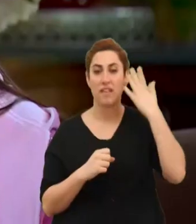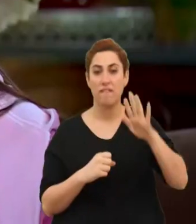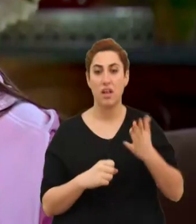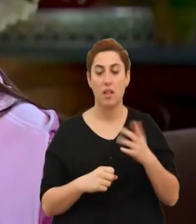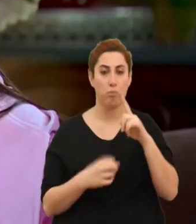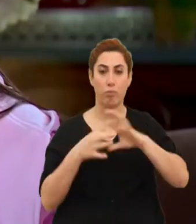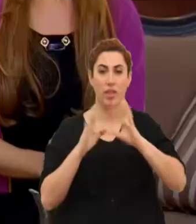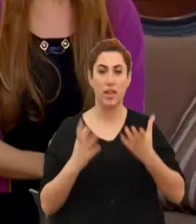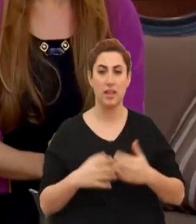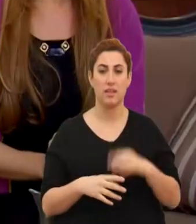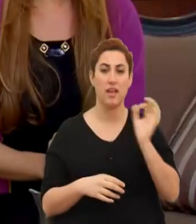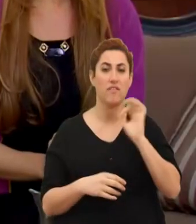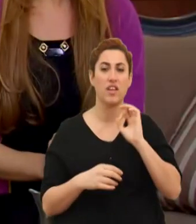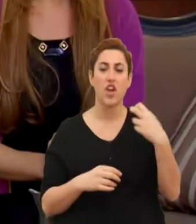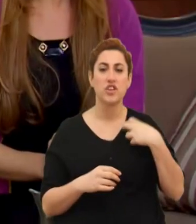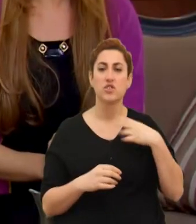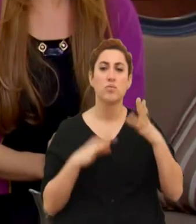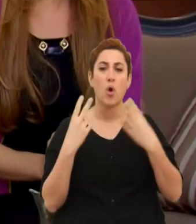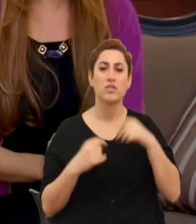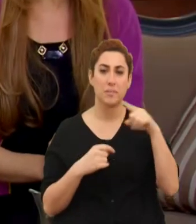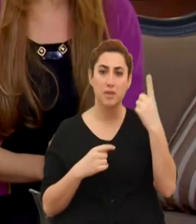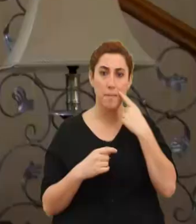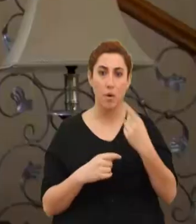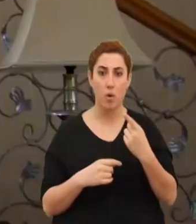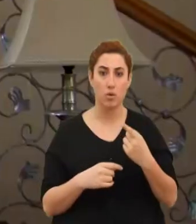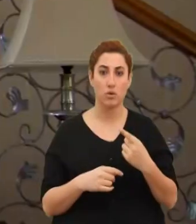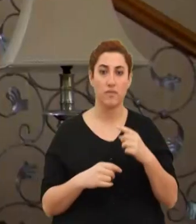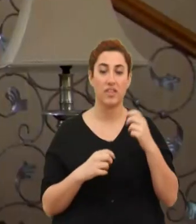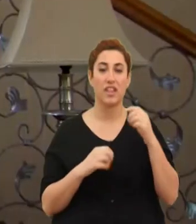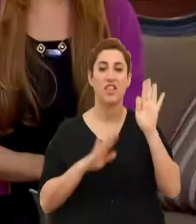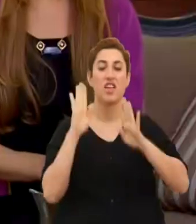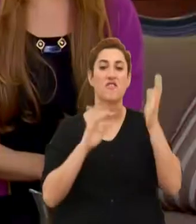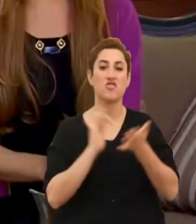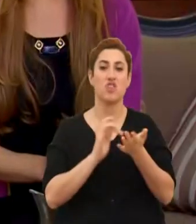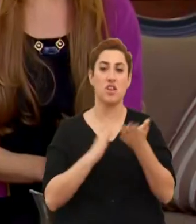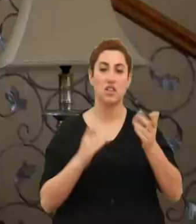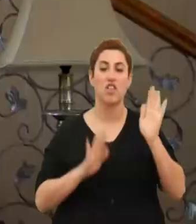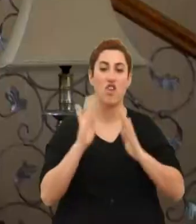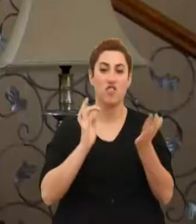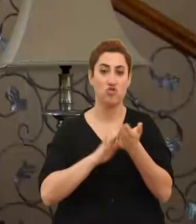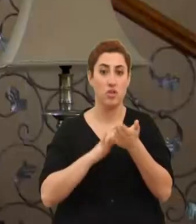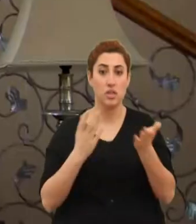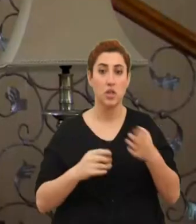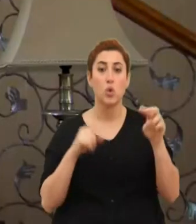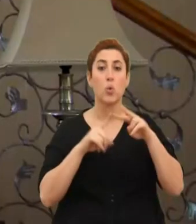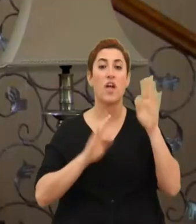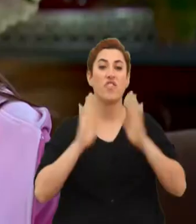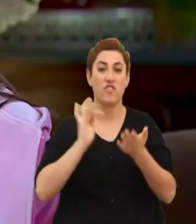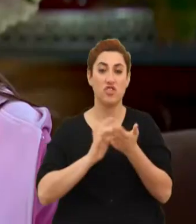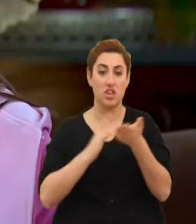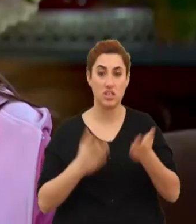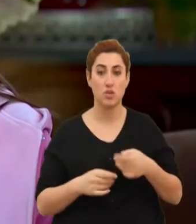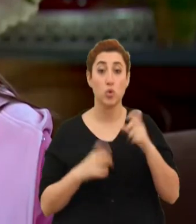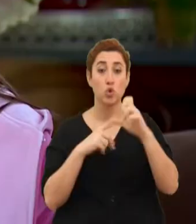falan? Nedir bu? Evet aşkım. Ne oldu? Sen bir şey mi gördün? Trafik cezası. Trafik cezası. Nurhan'ın trafik